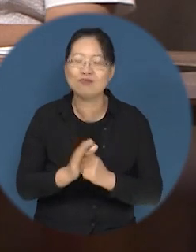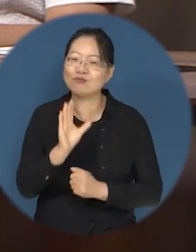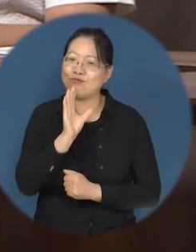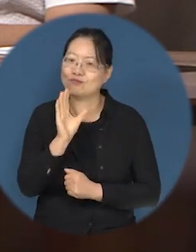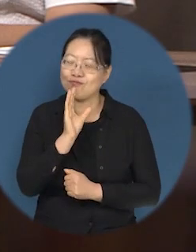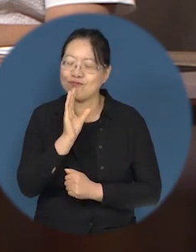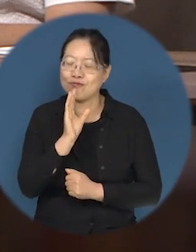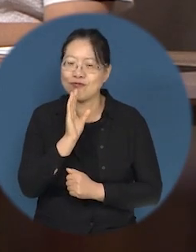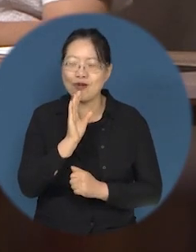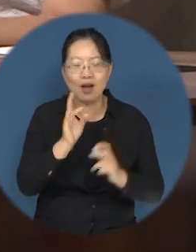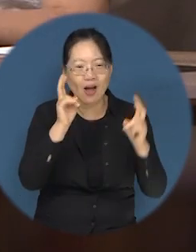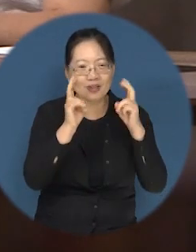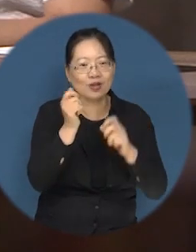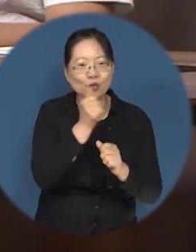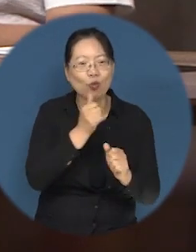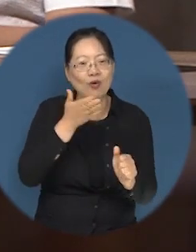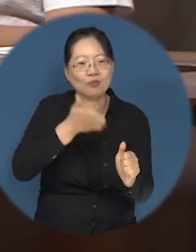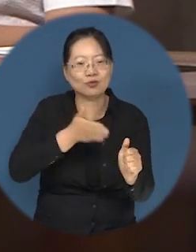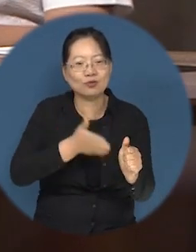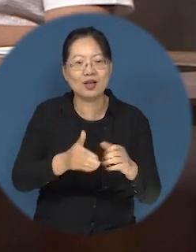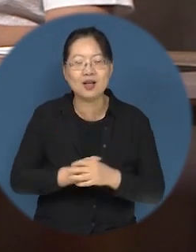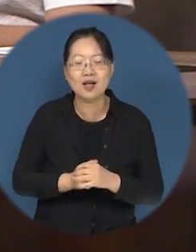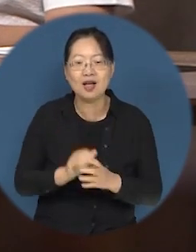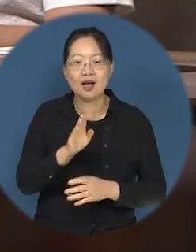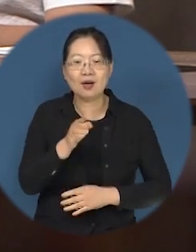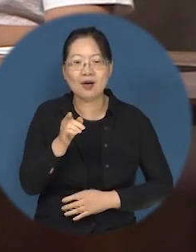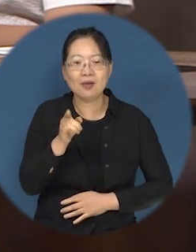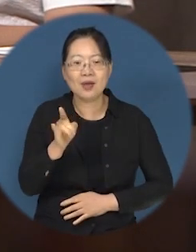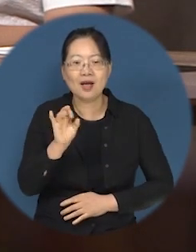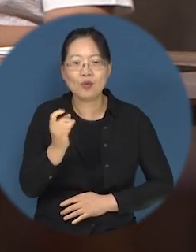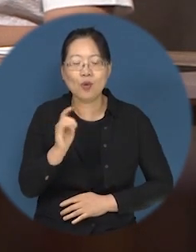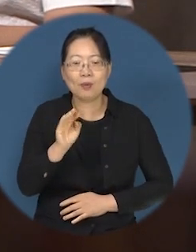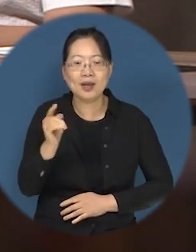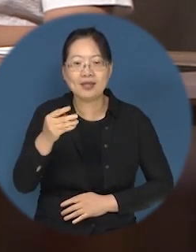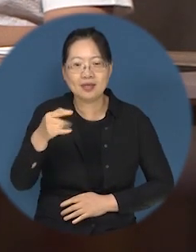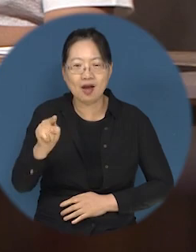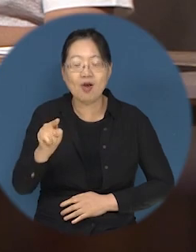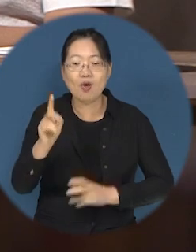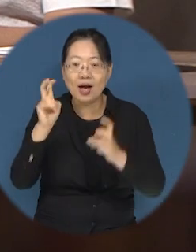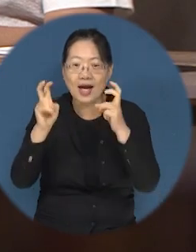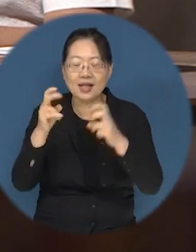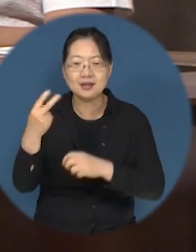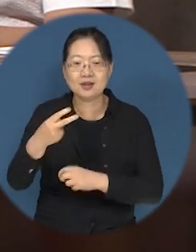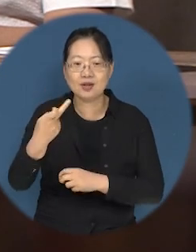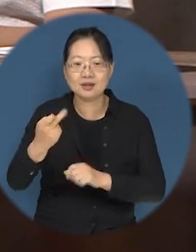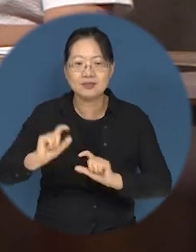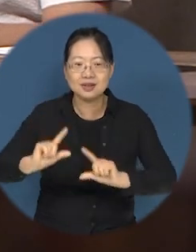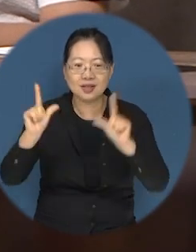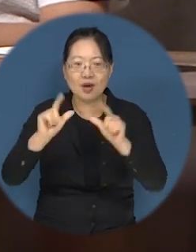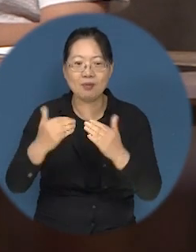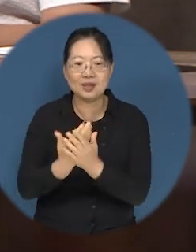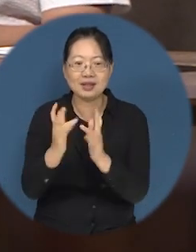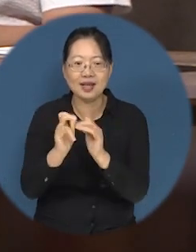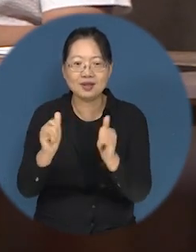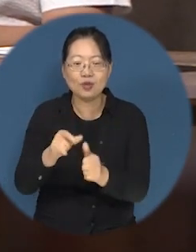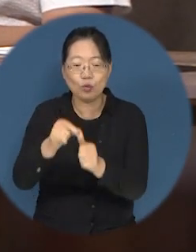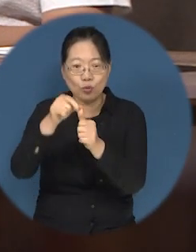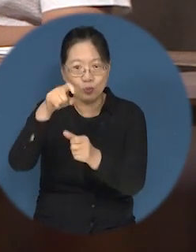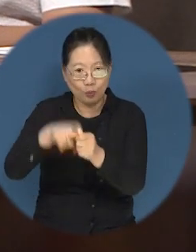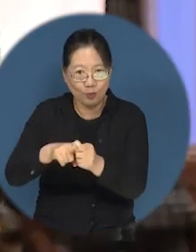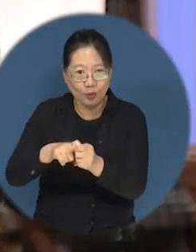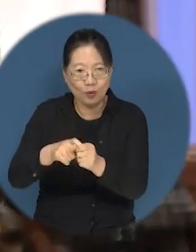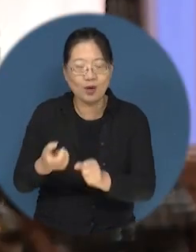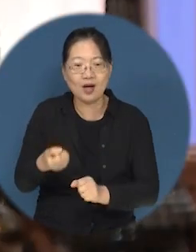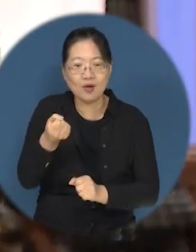어떤 회사입니까? 예, 그 베어베터라는 회사인데요. 2012년에 발달 장애인의 고용을